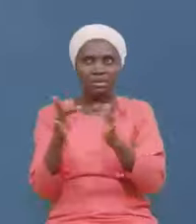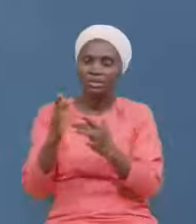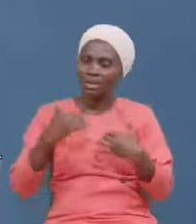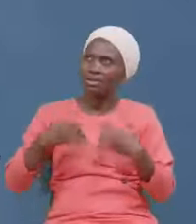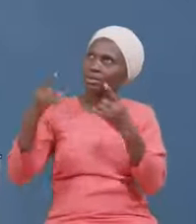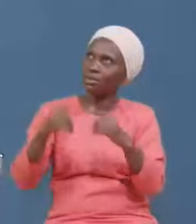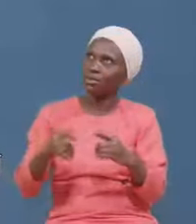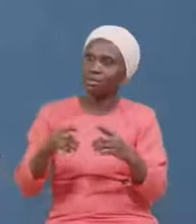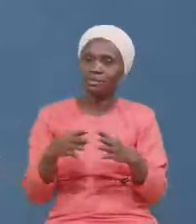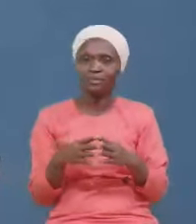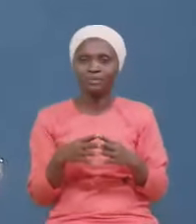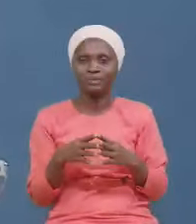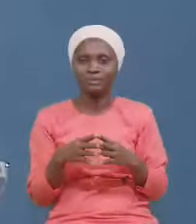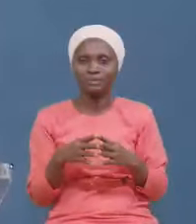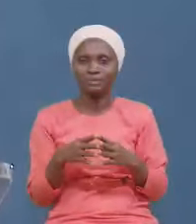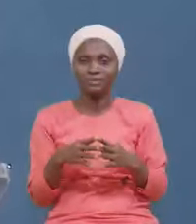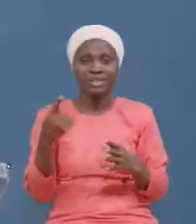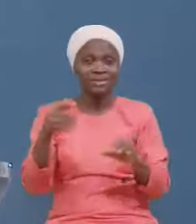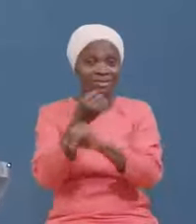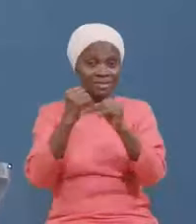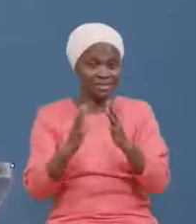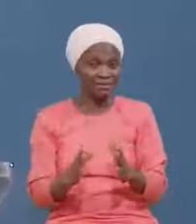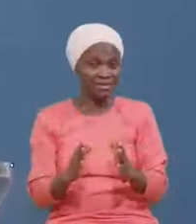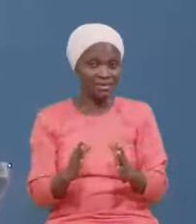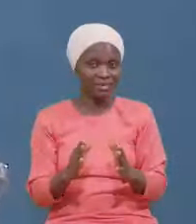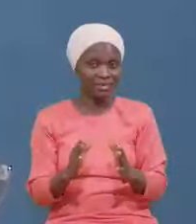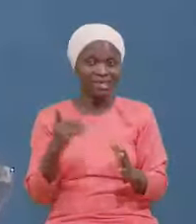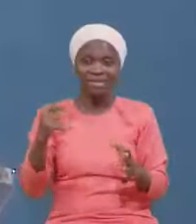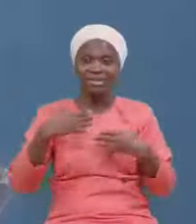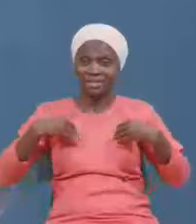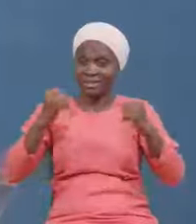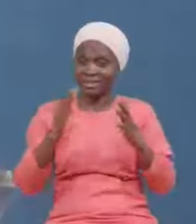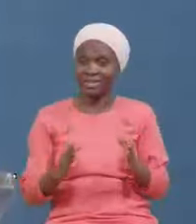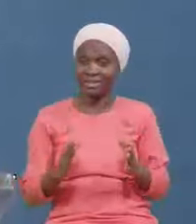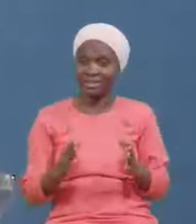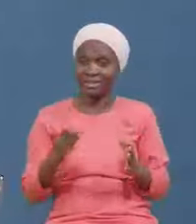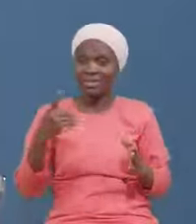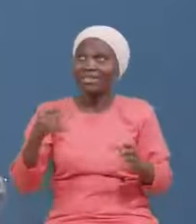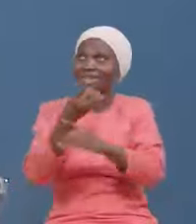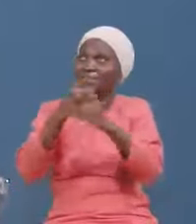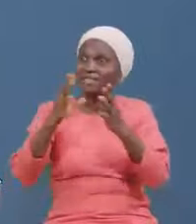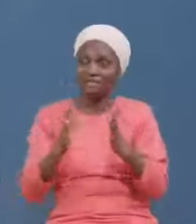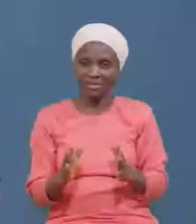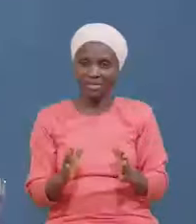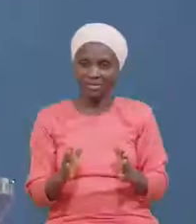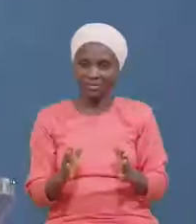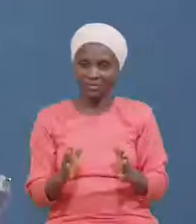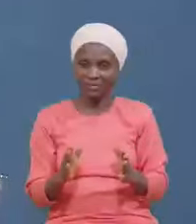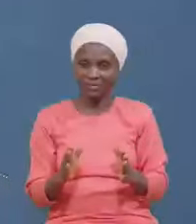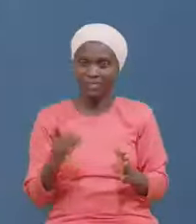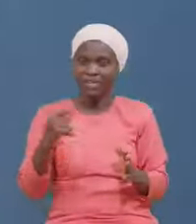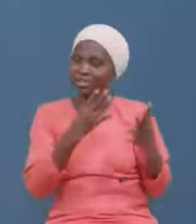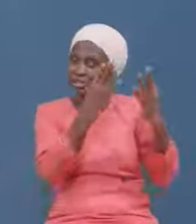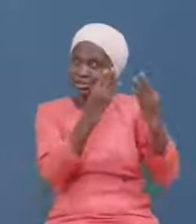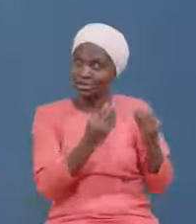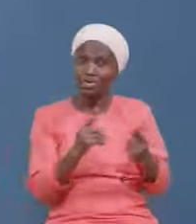has come. యేసు వచ్చాడు. The Savior. రక్షకుడు. The Healer. స్వస్థపరిచేవాడు. The Deliverer. విడుదల ఇచ్చేవాడు. The solution